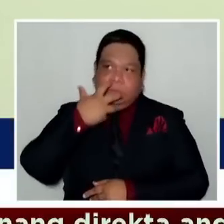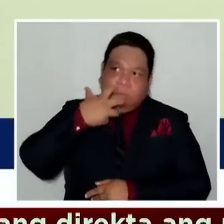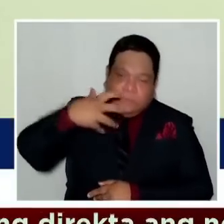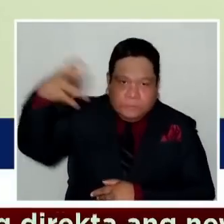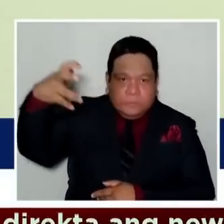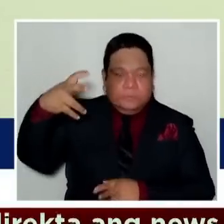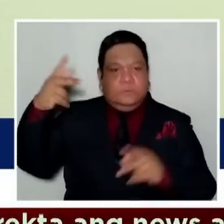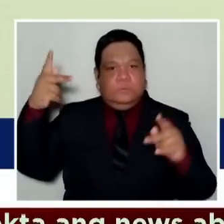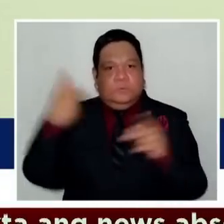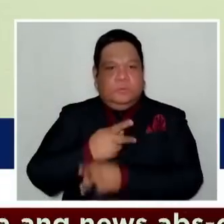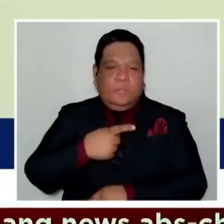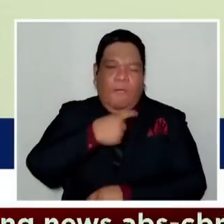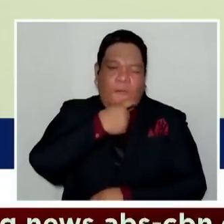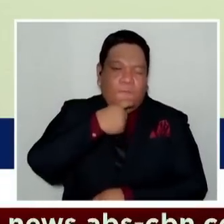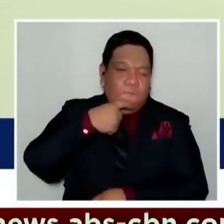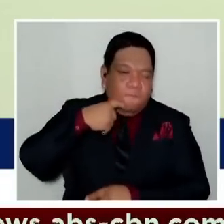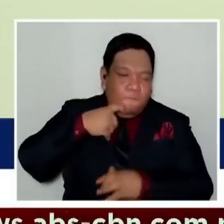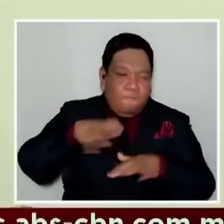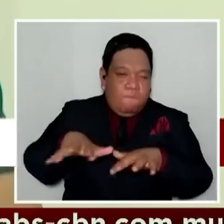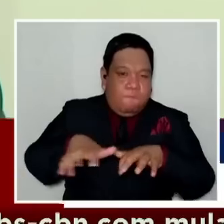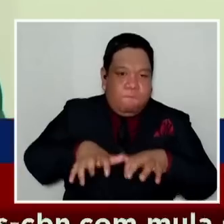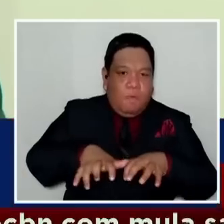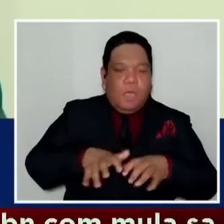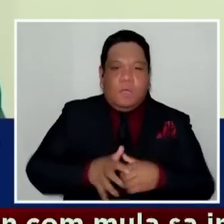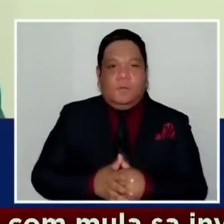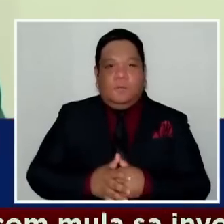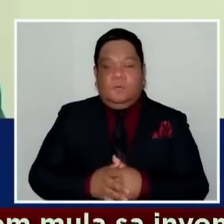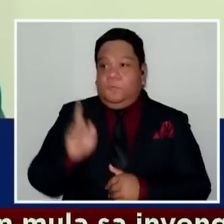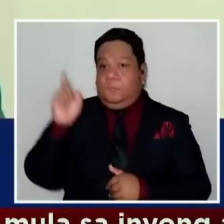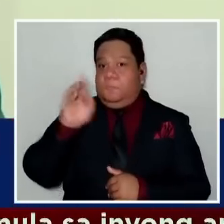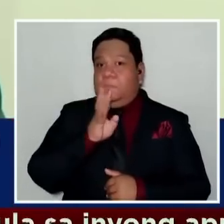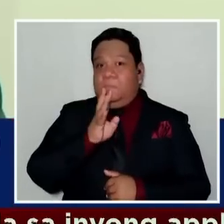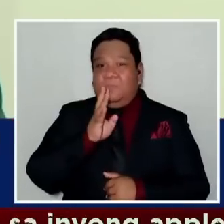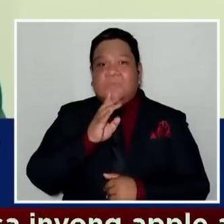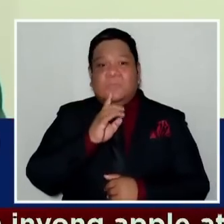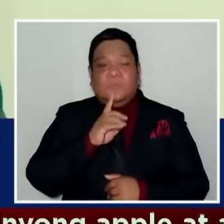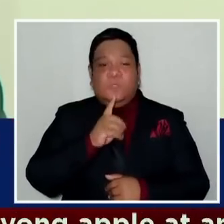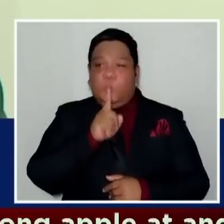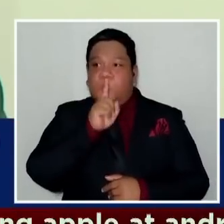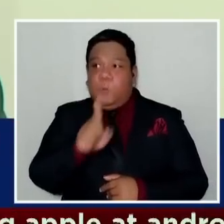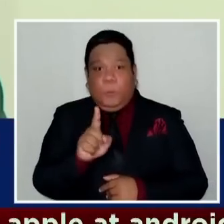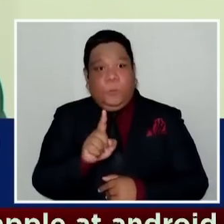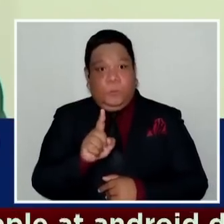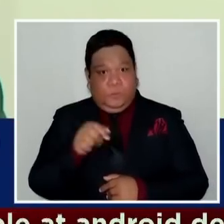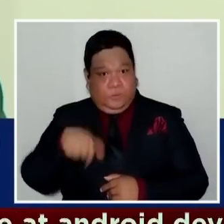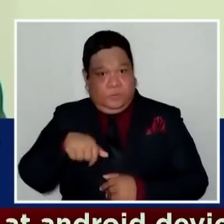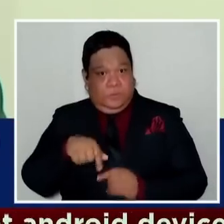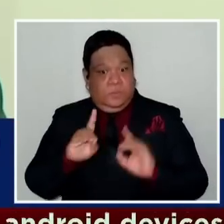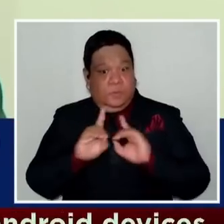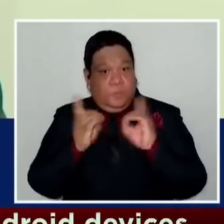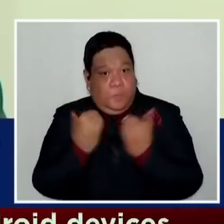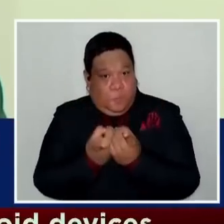medyo makukulangan ng tubig. Ang kagawaran din po sa pamamagitan ng ating